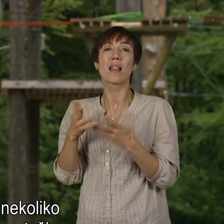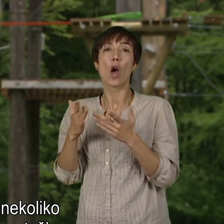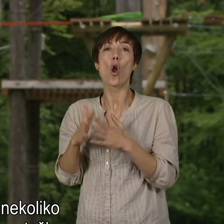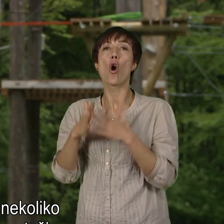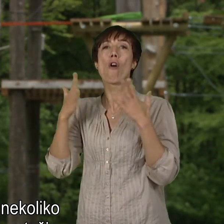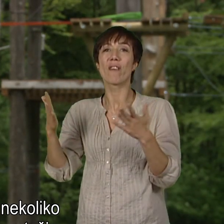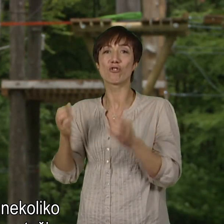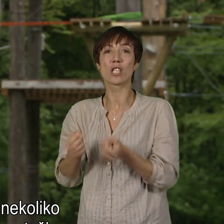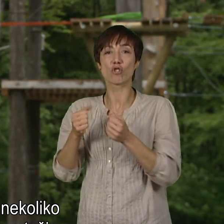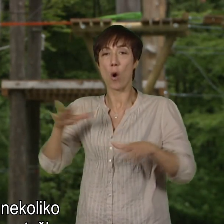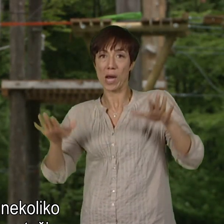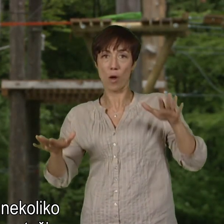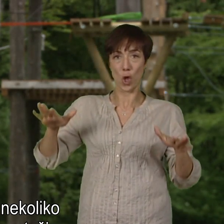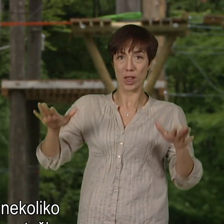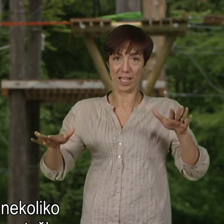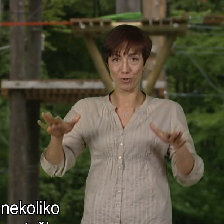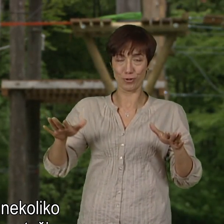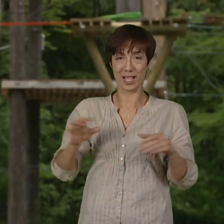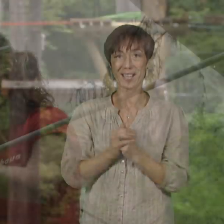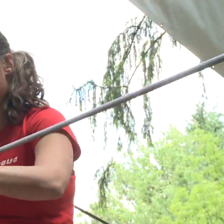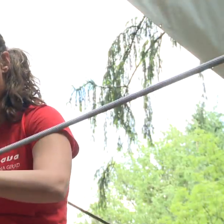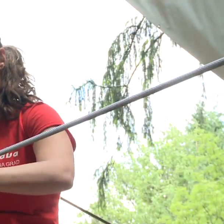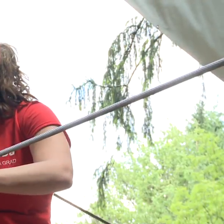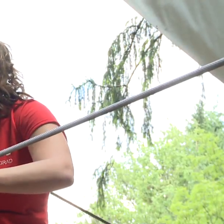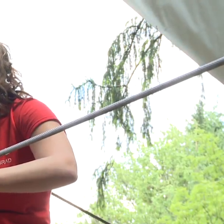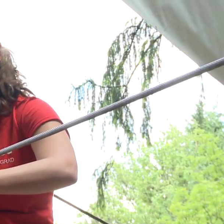imeli nekoliko več težav z ravnotežjem.